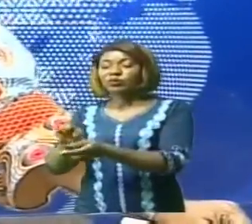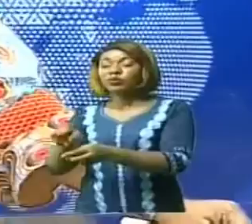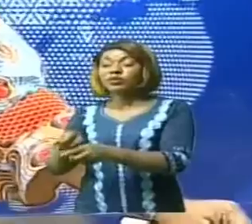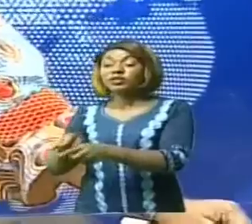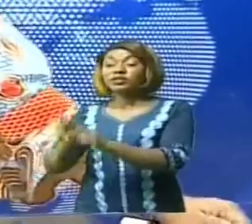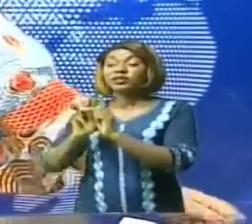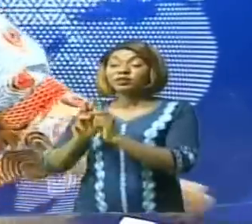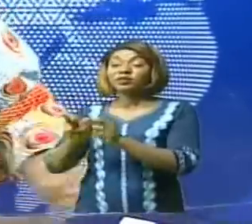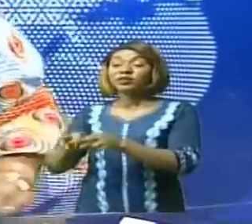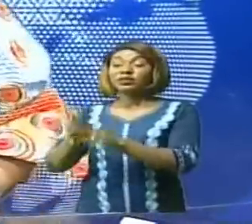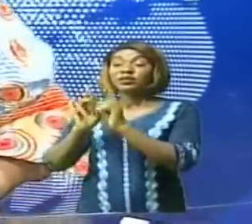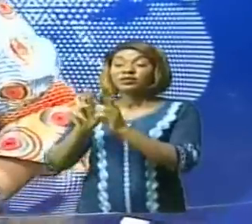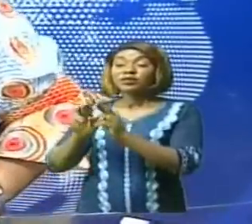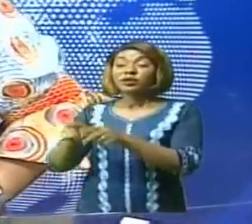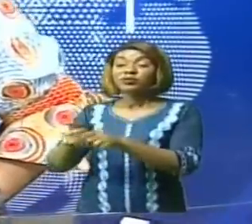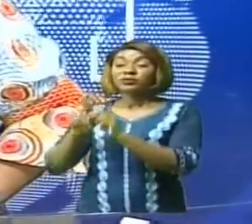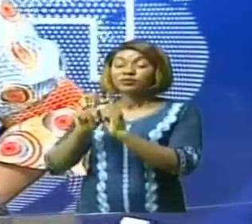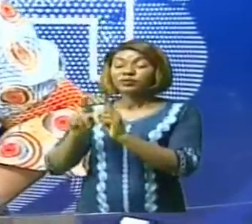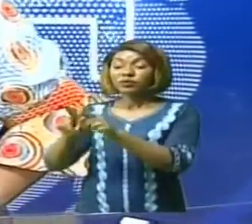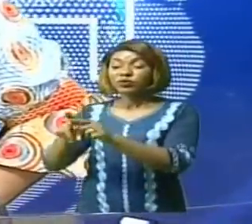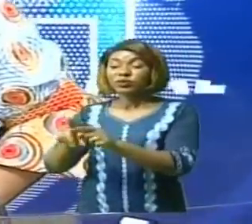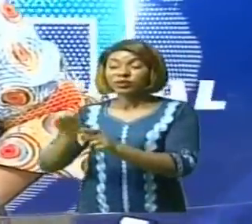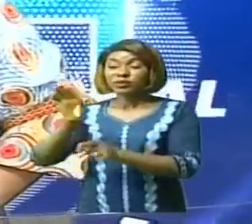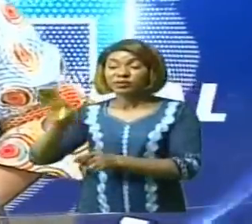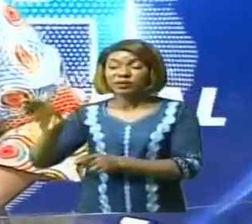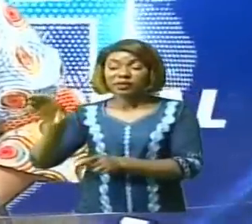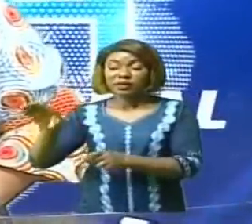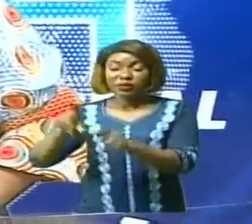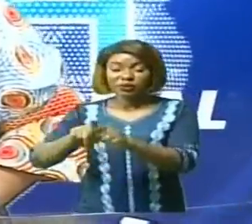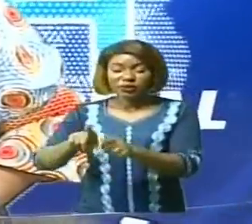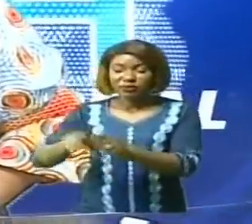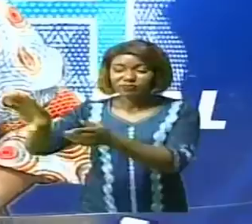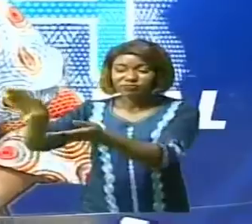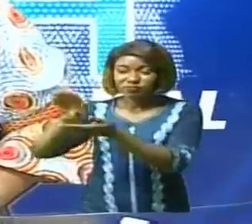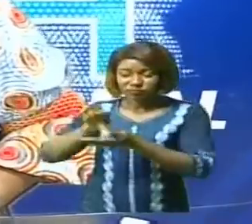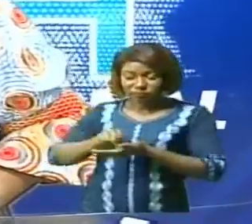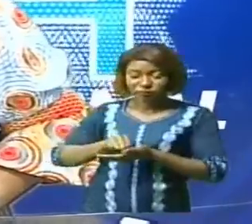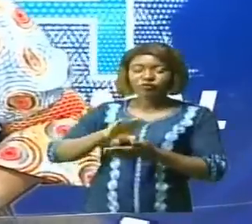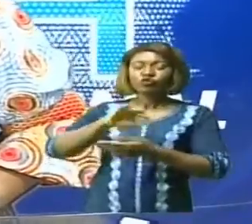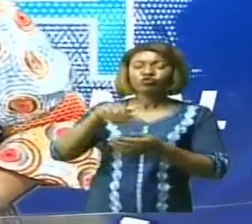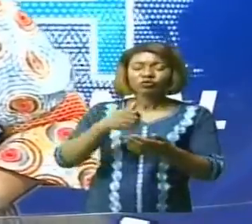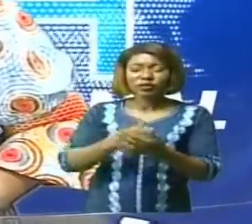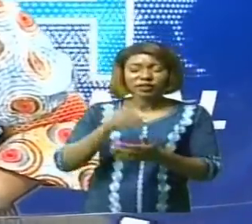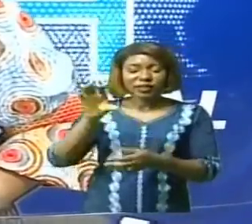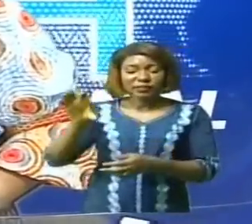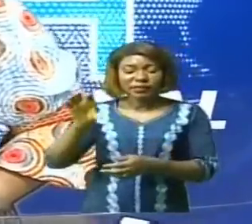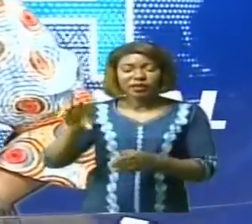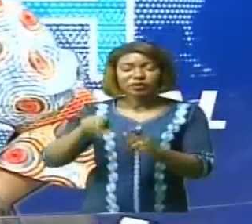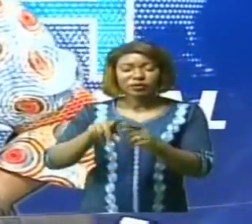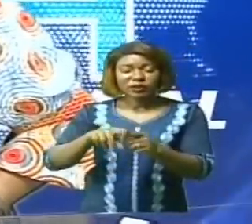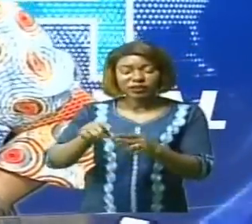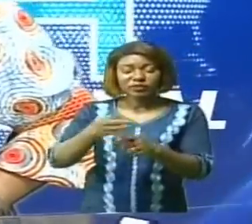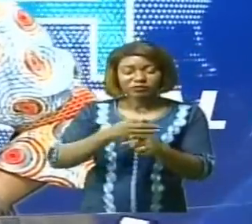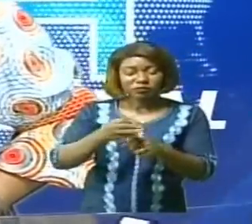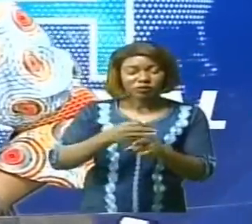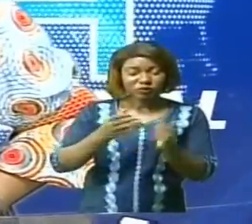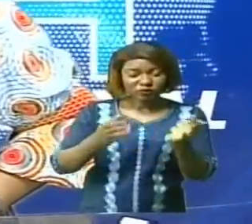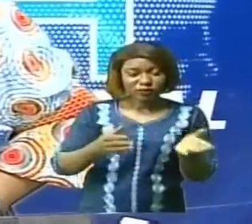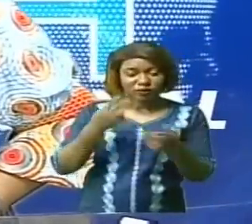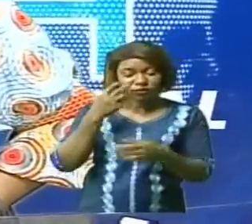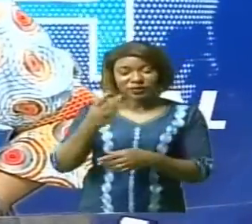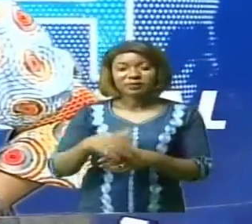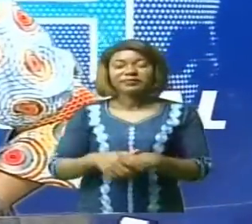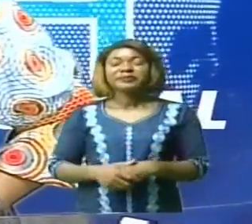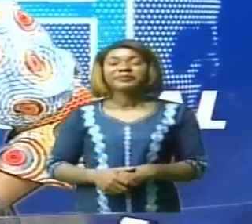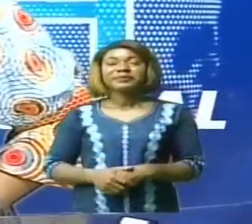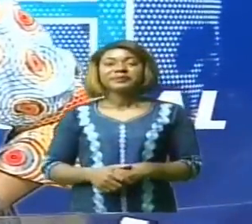financière. Une trouvaille de l'ASBEL Pluriel, qui est un cercle d'affaires pour la promotion de la femme. Françoise Bouelaboaki, Pompomba,